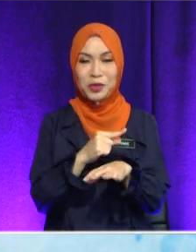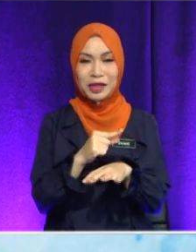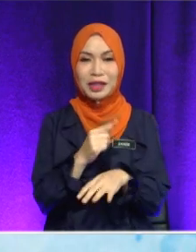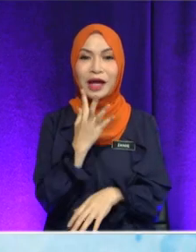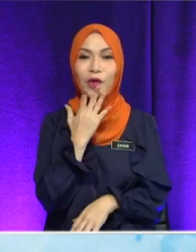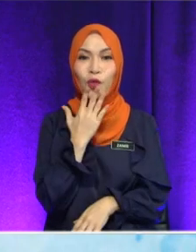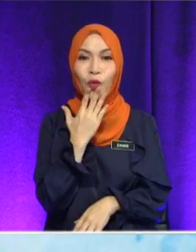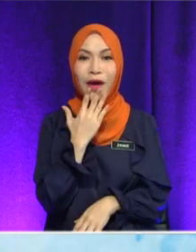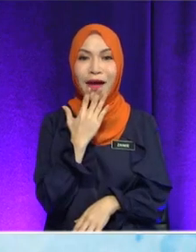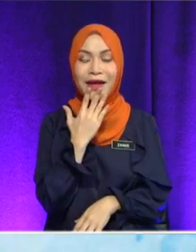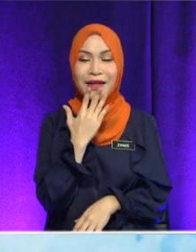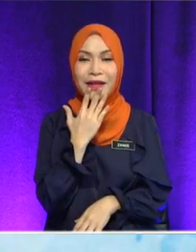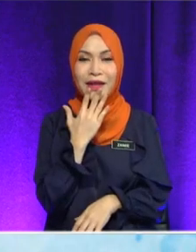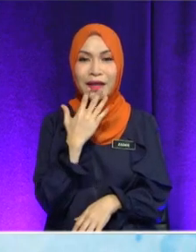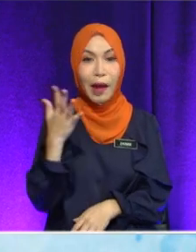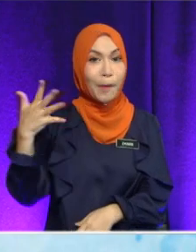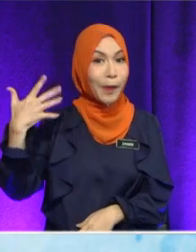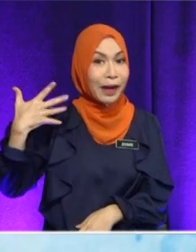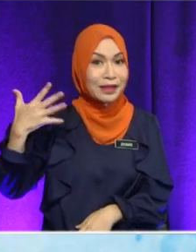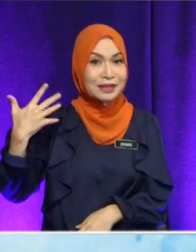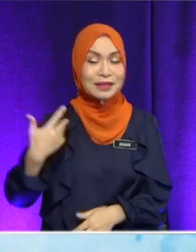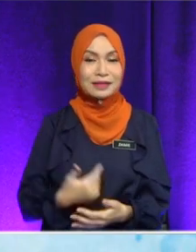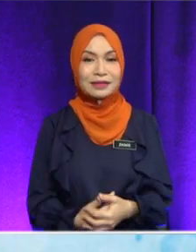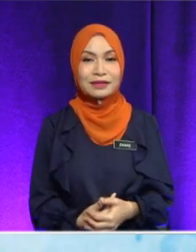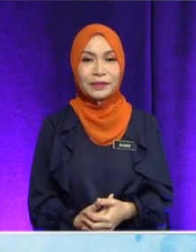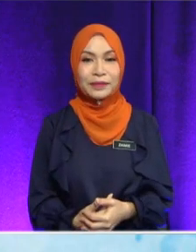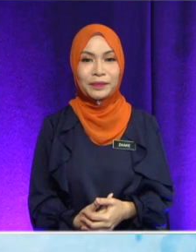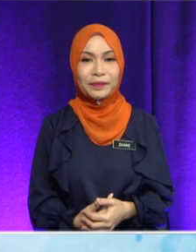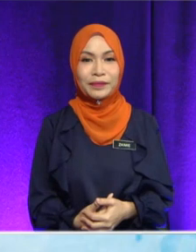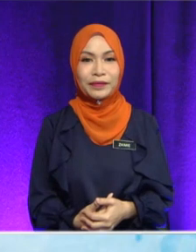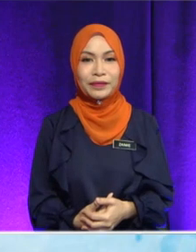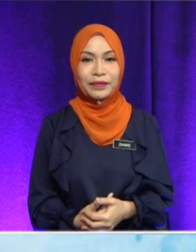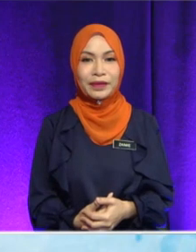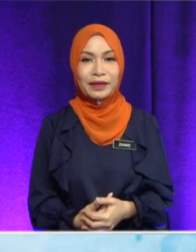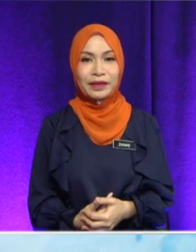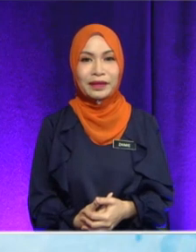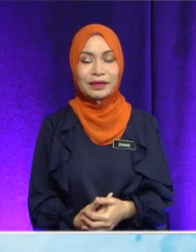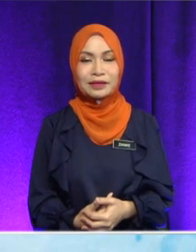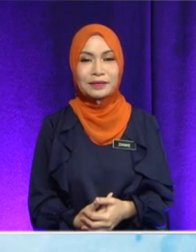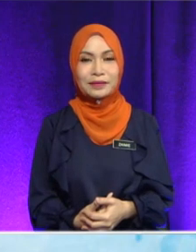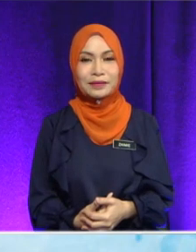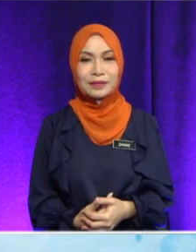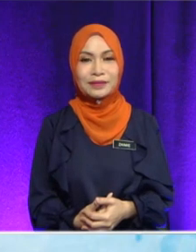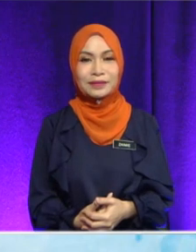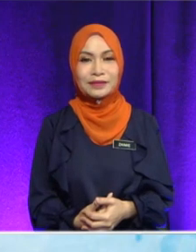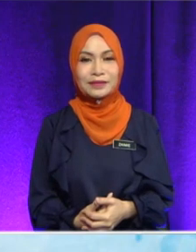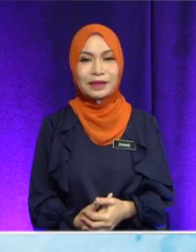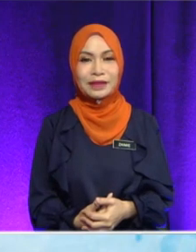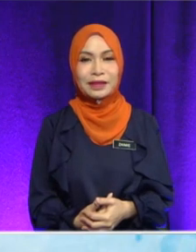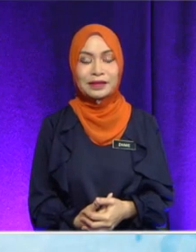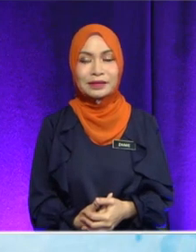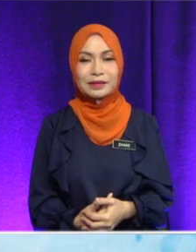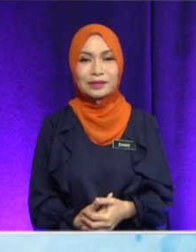di sini pun dah macam Danas siap